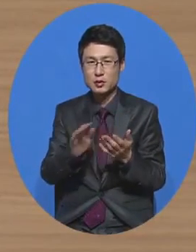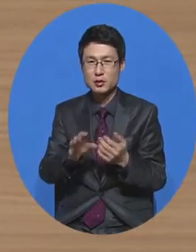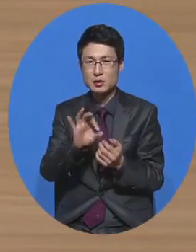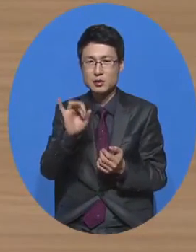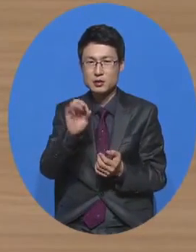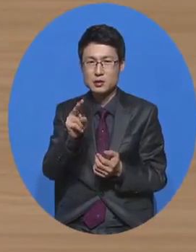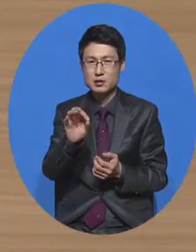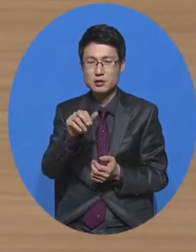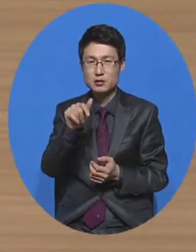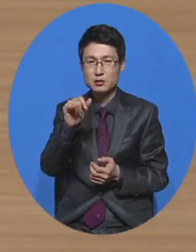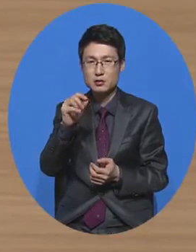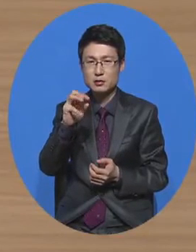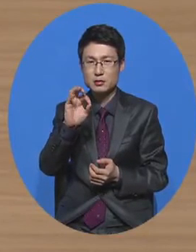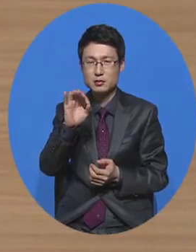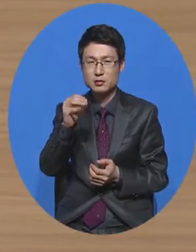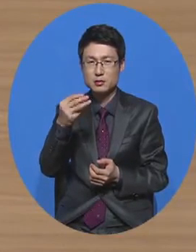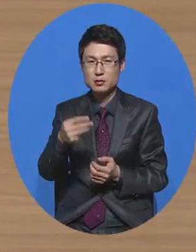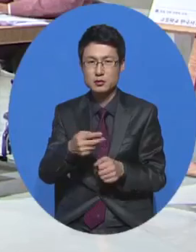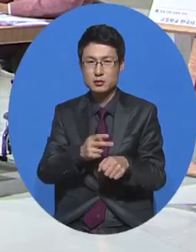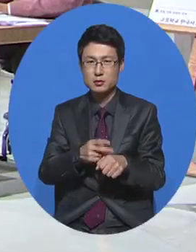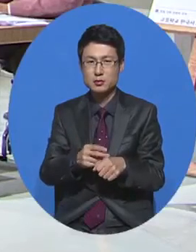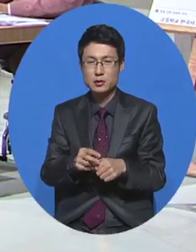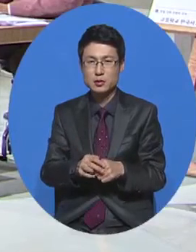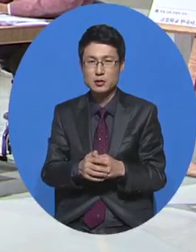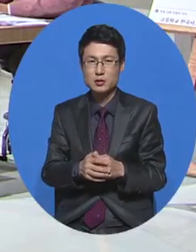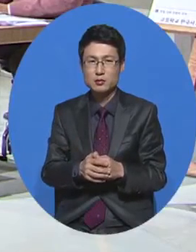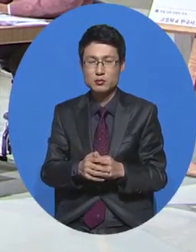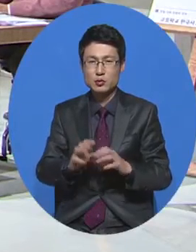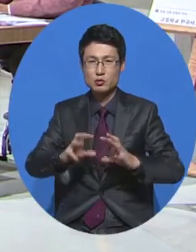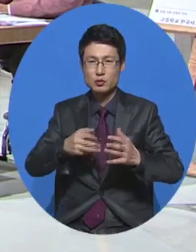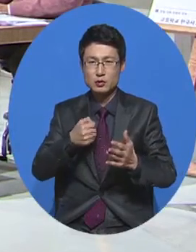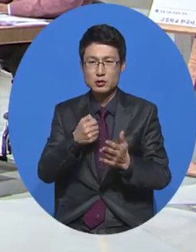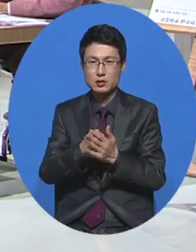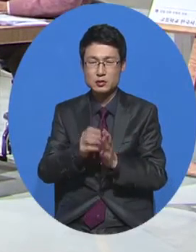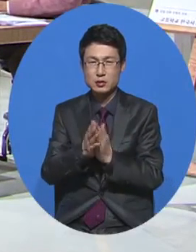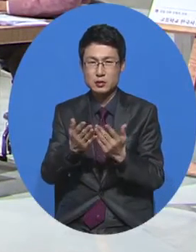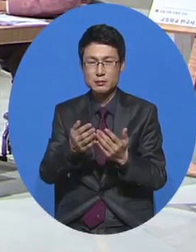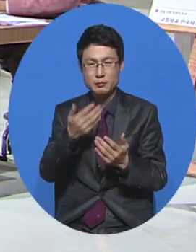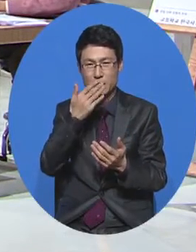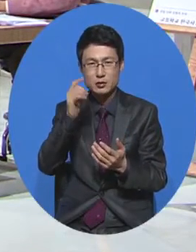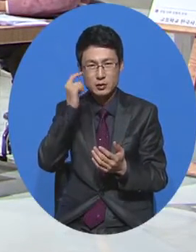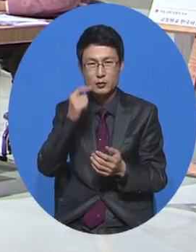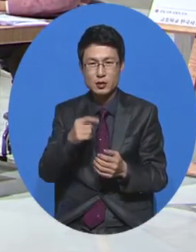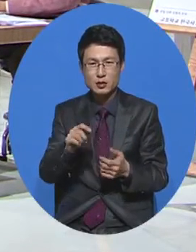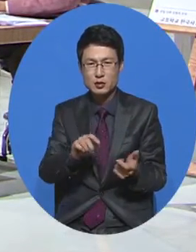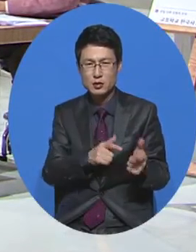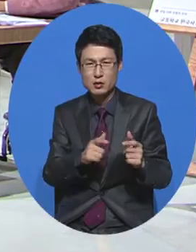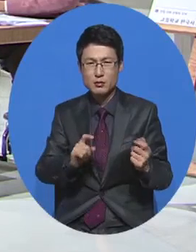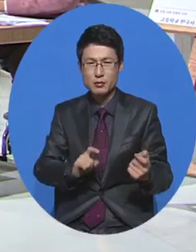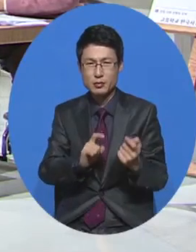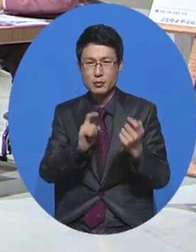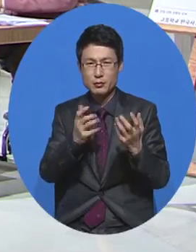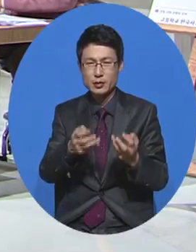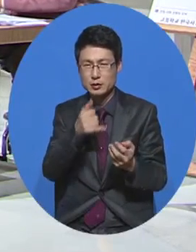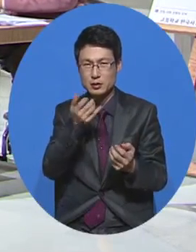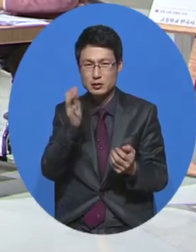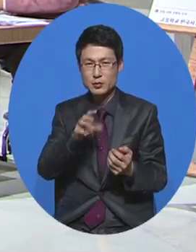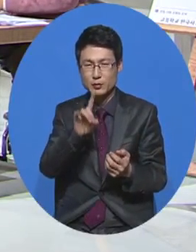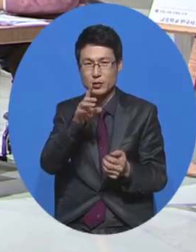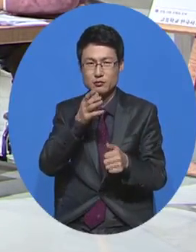소장님 국정교과서 그 자체가 가능하다고 보시는지 올해 논란이 거듭되고 긴 했습니다만 한 말씀